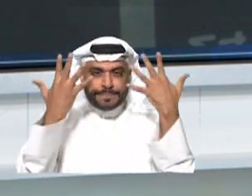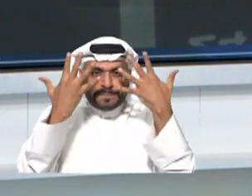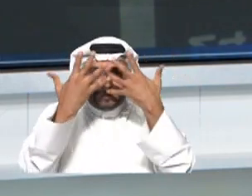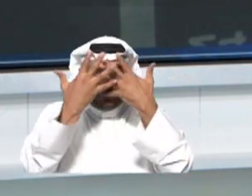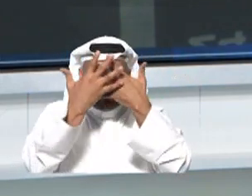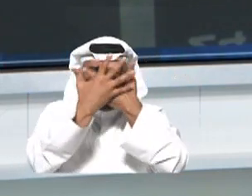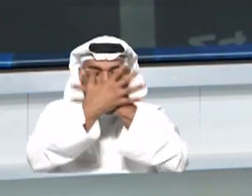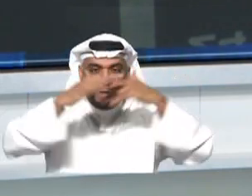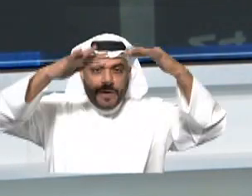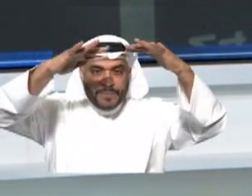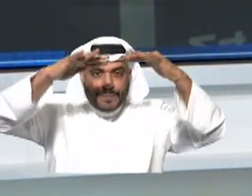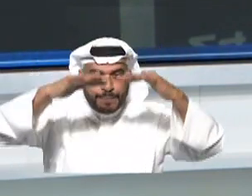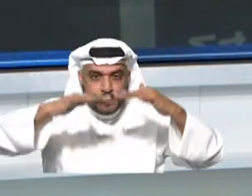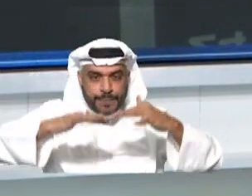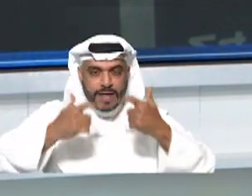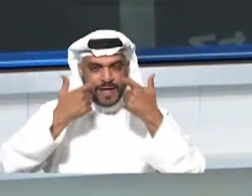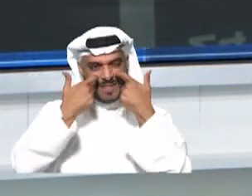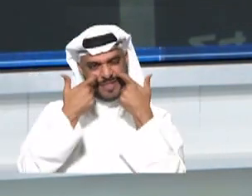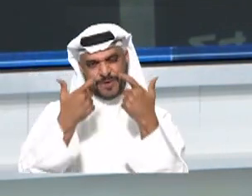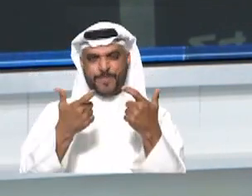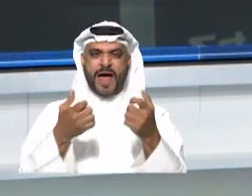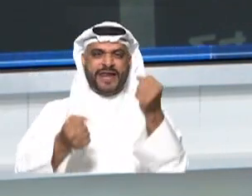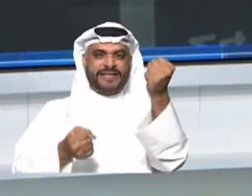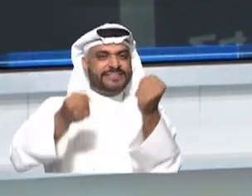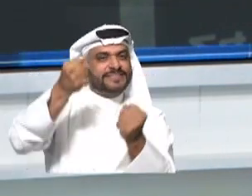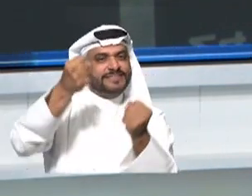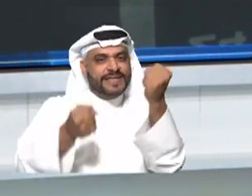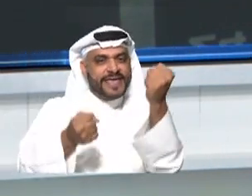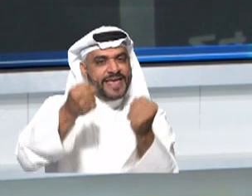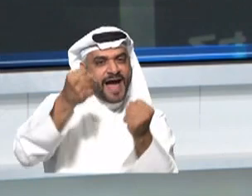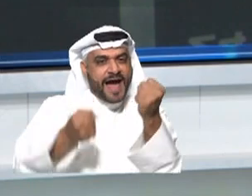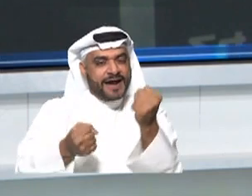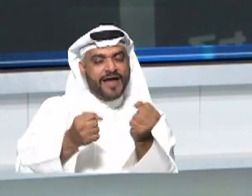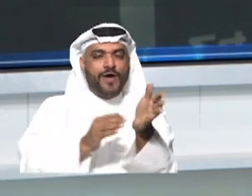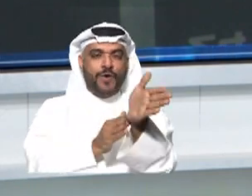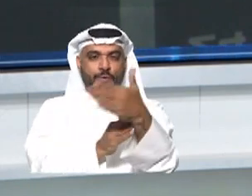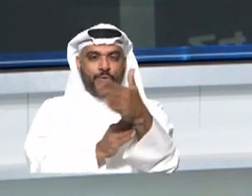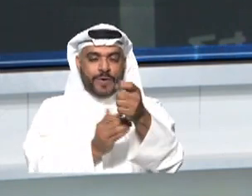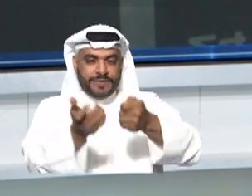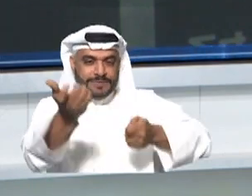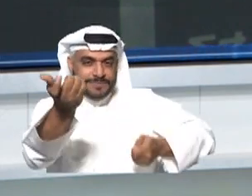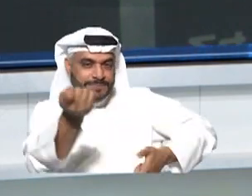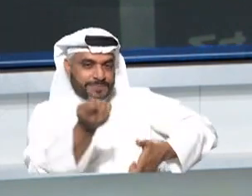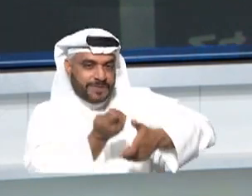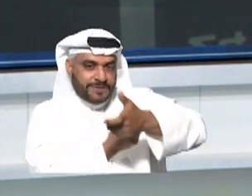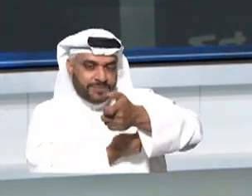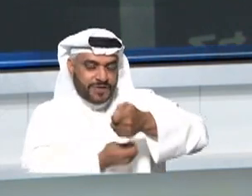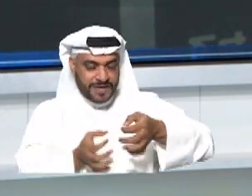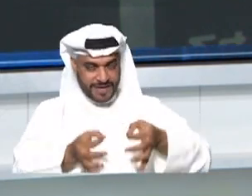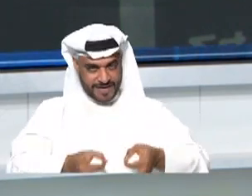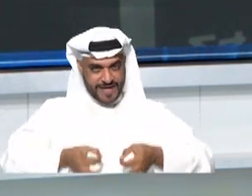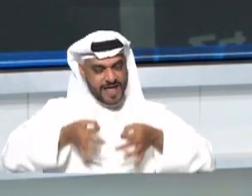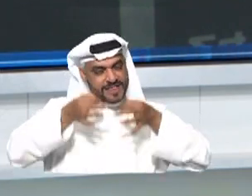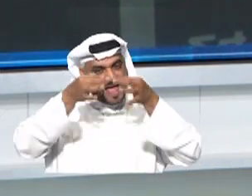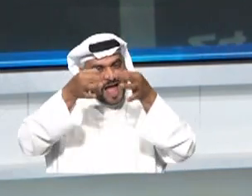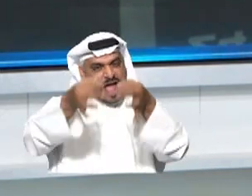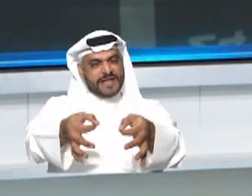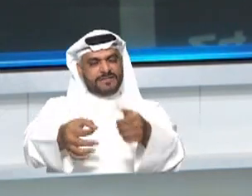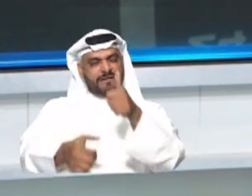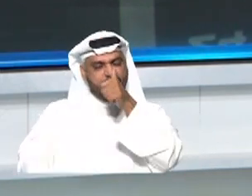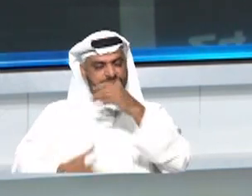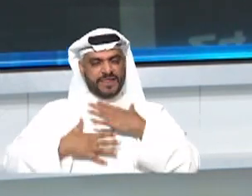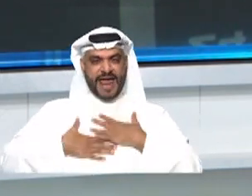السريعة أخذ الحذر والحيطة أثناء القيادة وأيضا الحداقة مرتادي البحر تأجيل أي نشاط بحري